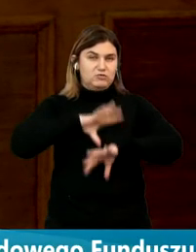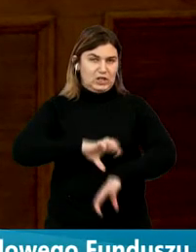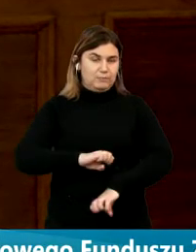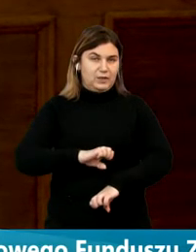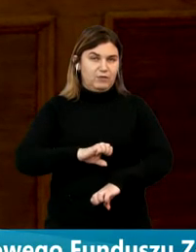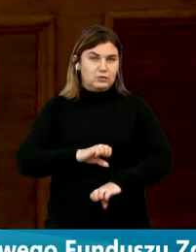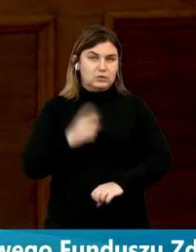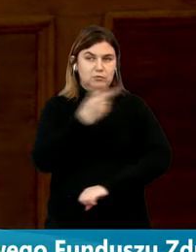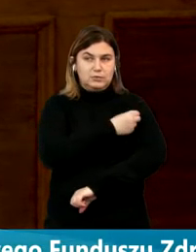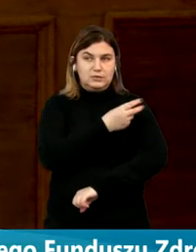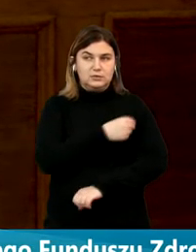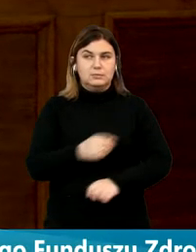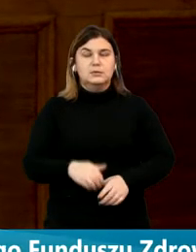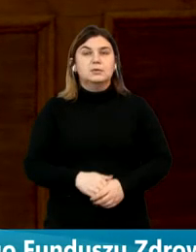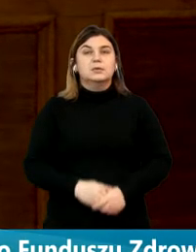być zaszczepionym.